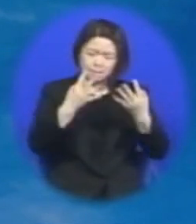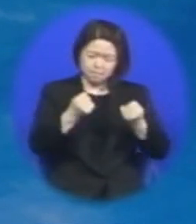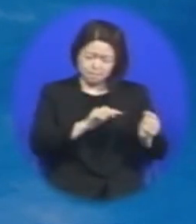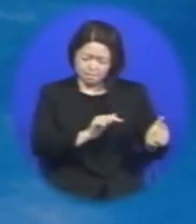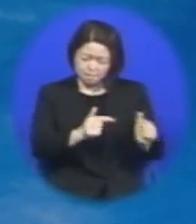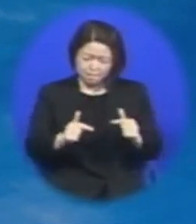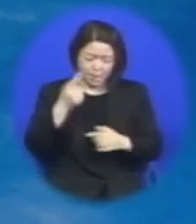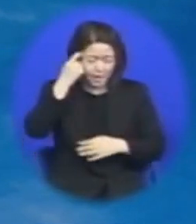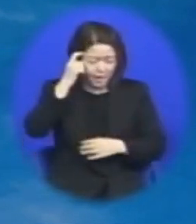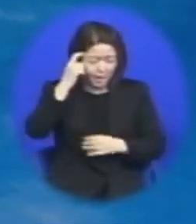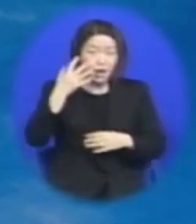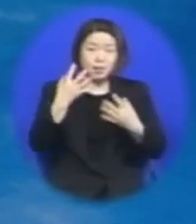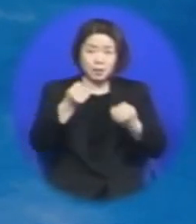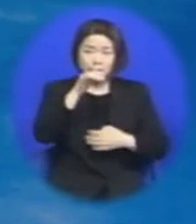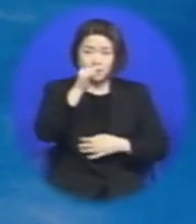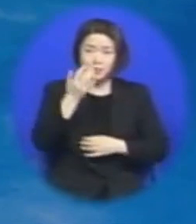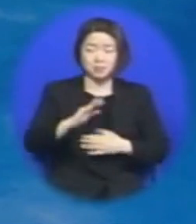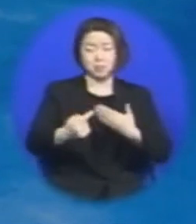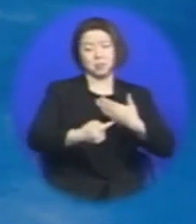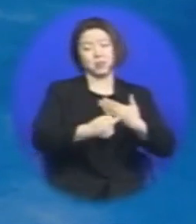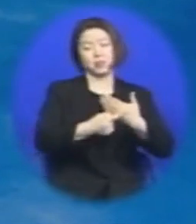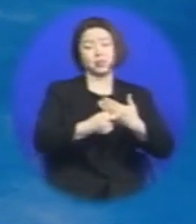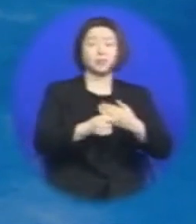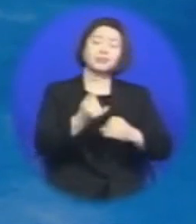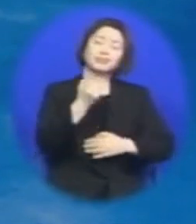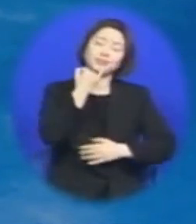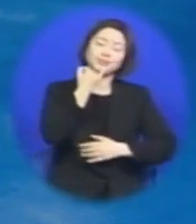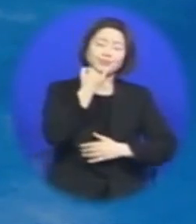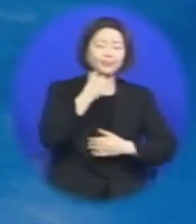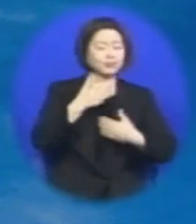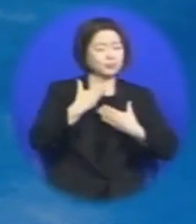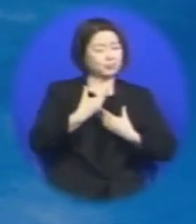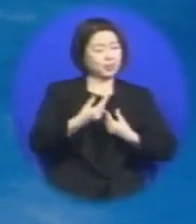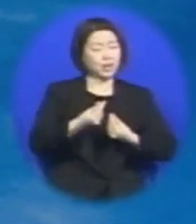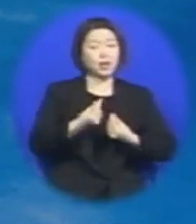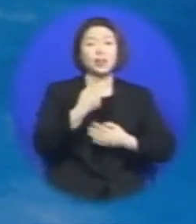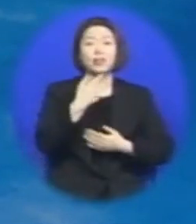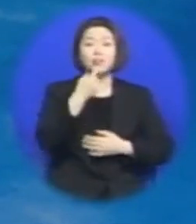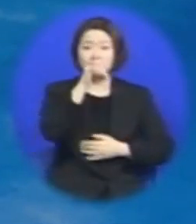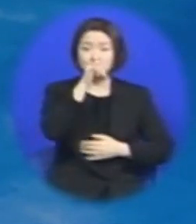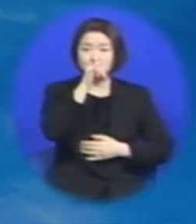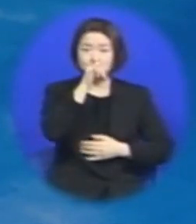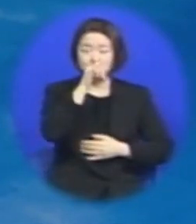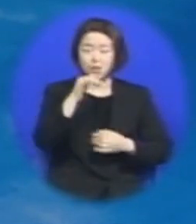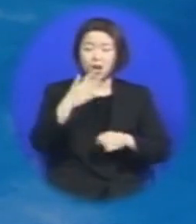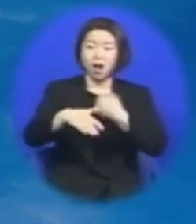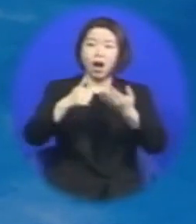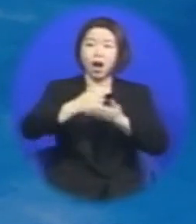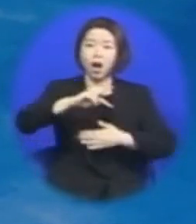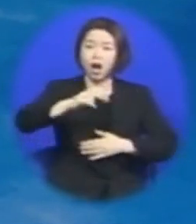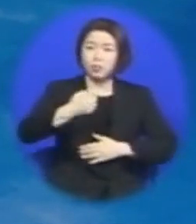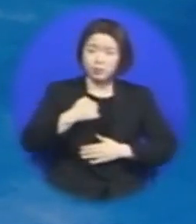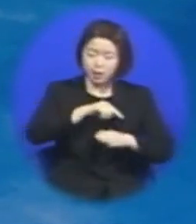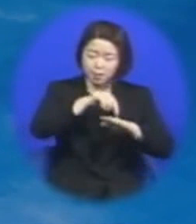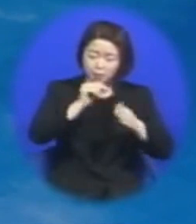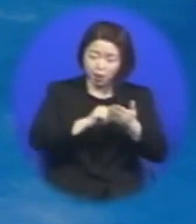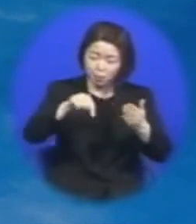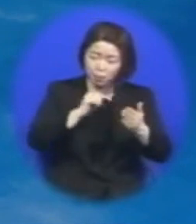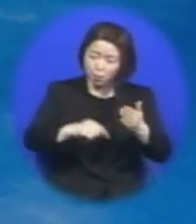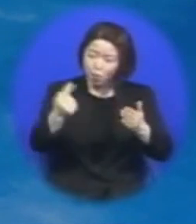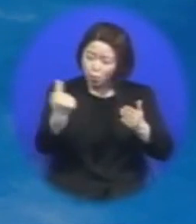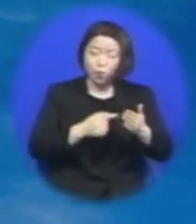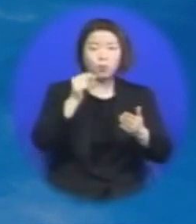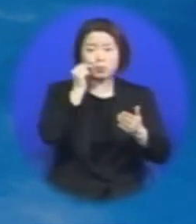하면서 겉으로는 전혀 아닌 척합니다 하나님도 내 마음속에 들어오지 못하세요